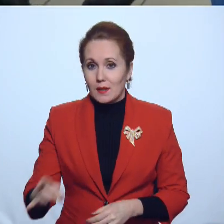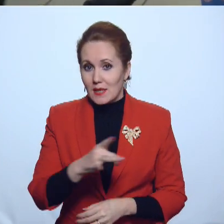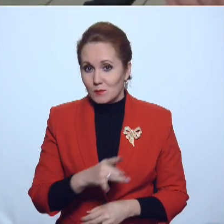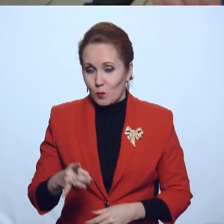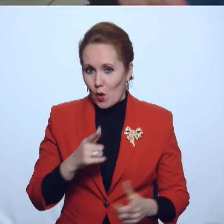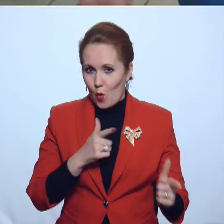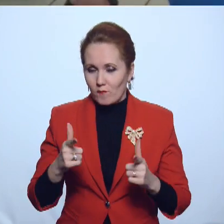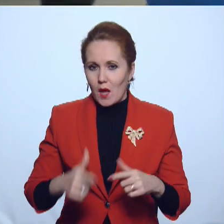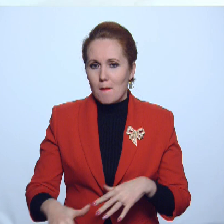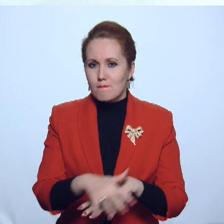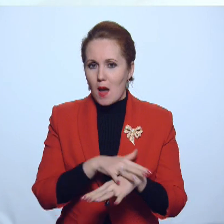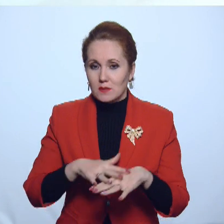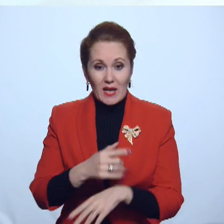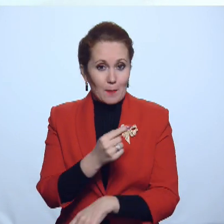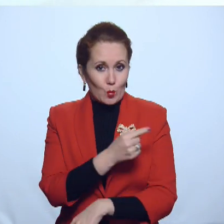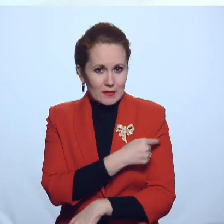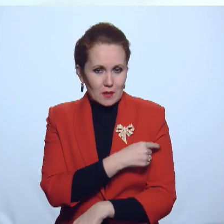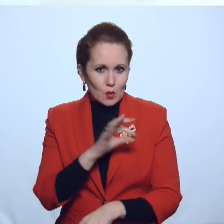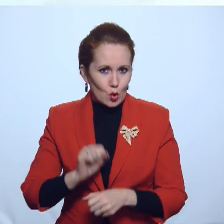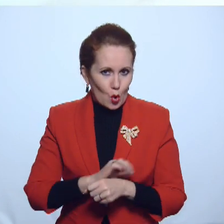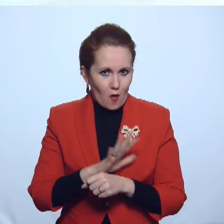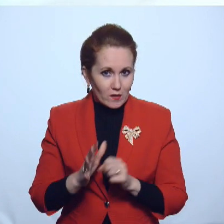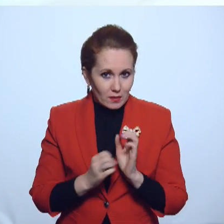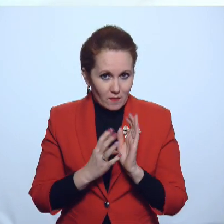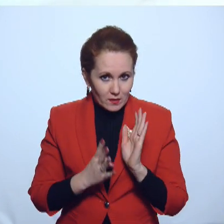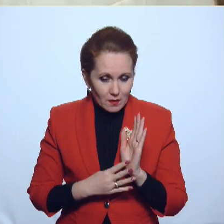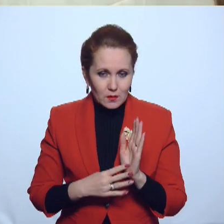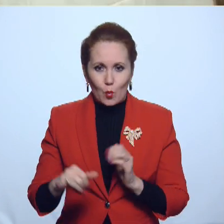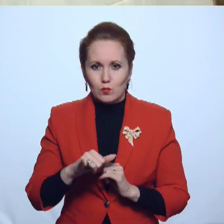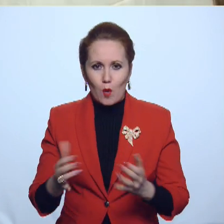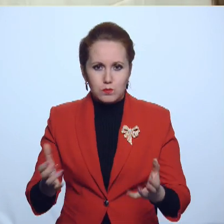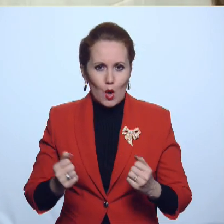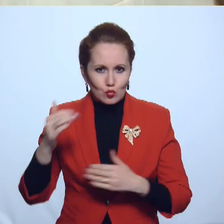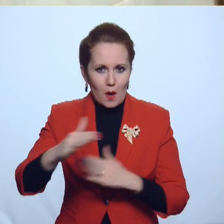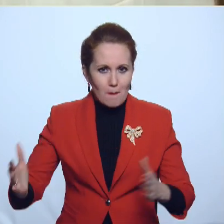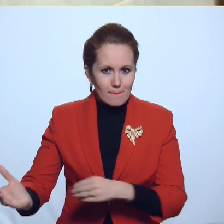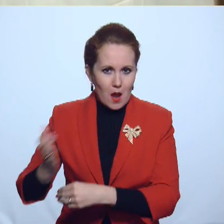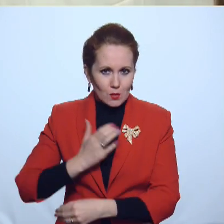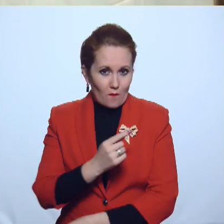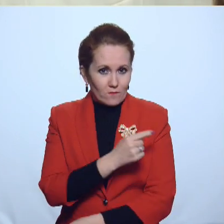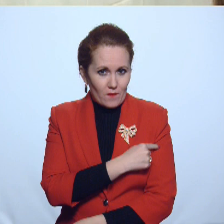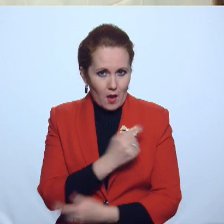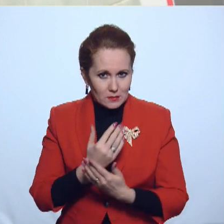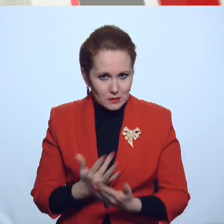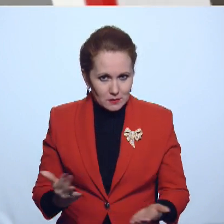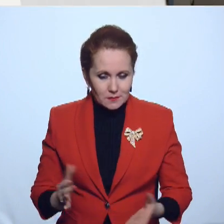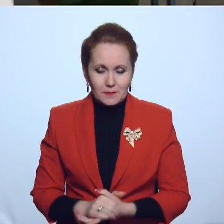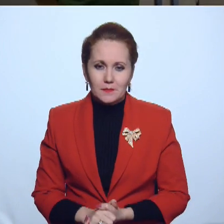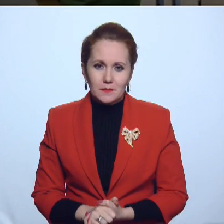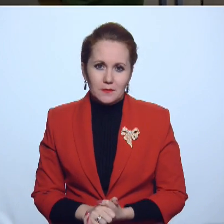Республика готовится к массовой иммунизации от COVID-19. Удмуртия получила новую партию вакцины.